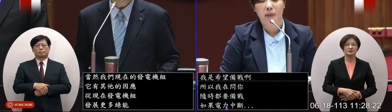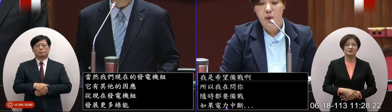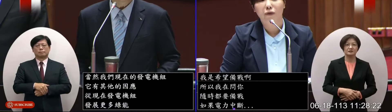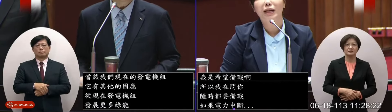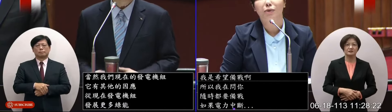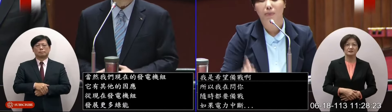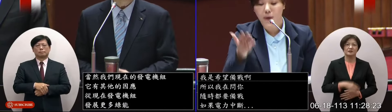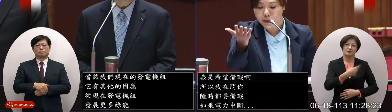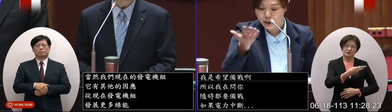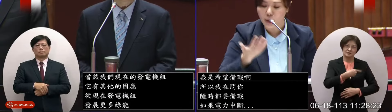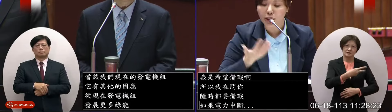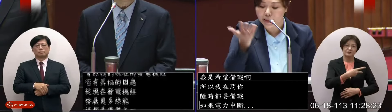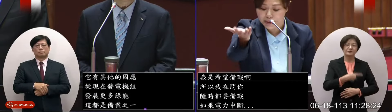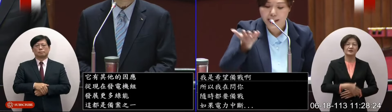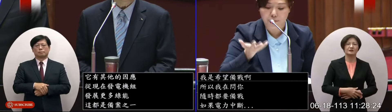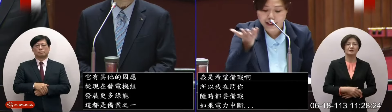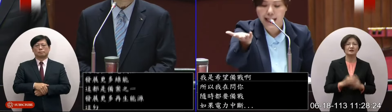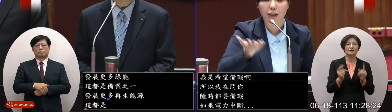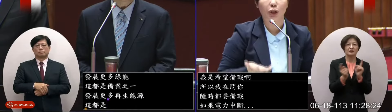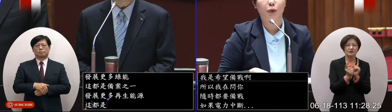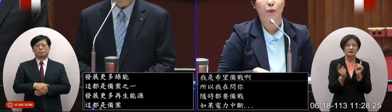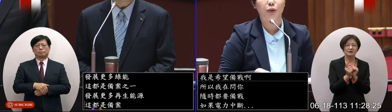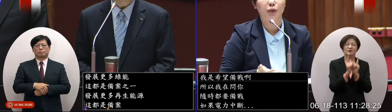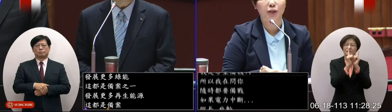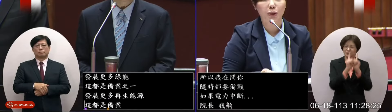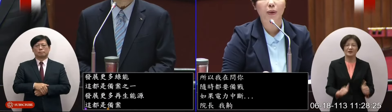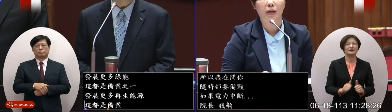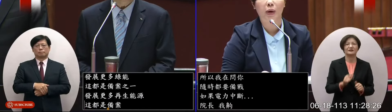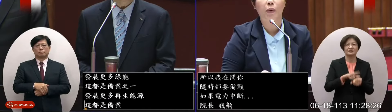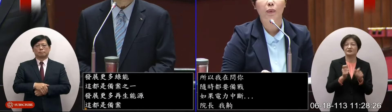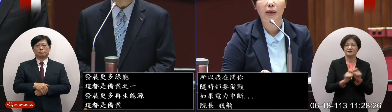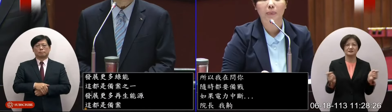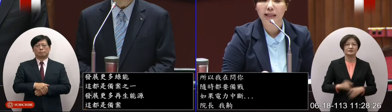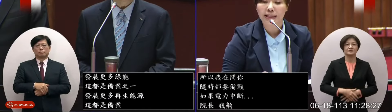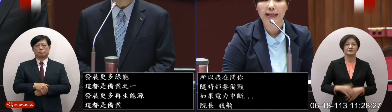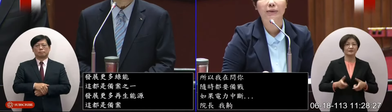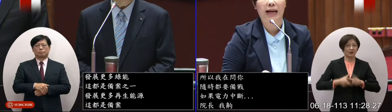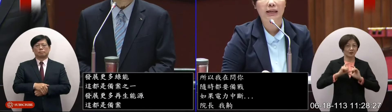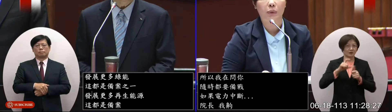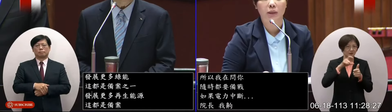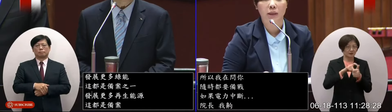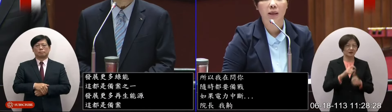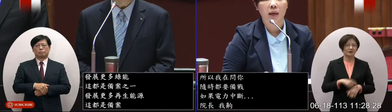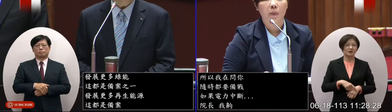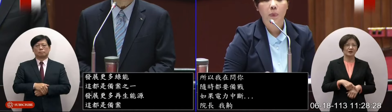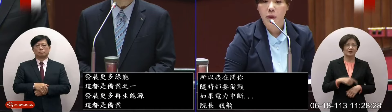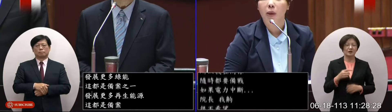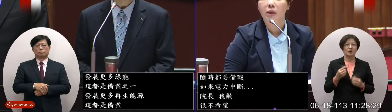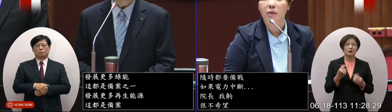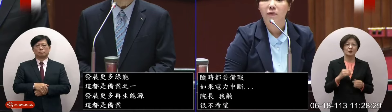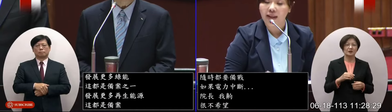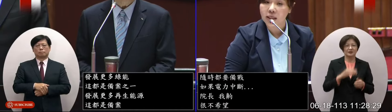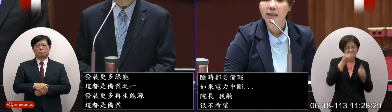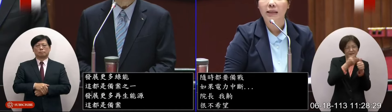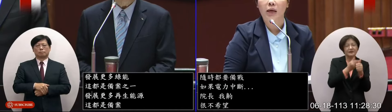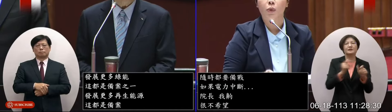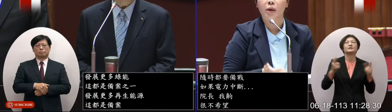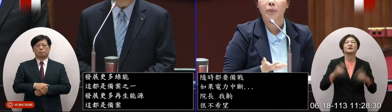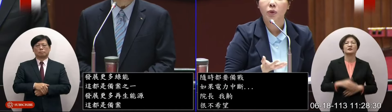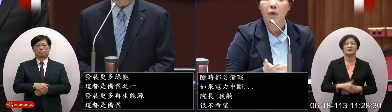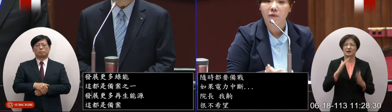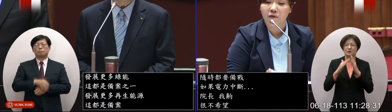为我们都熟悉彼此非常久，我都觉得就问题回来，我也不是在刁难你，我只是不希望发生打